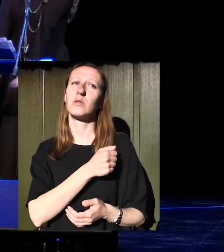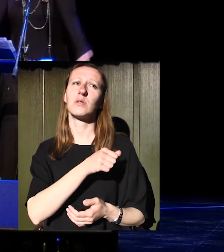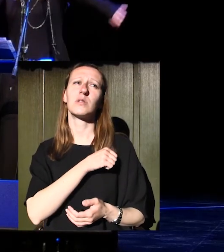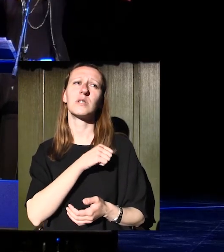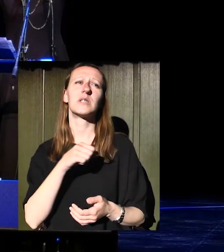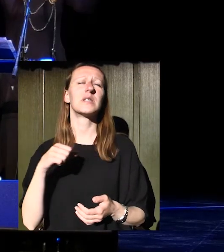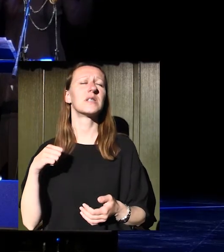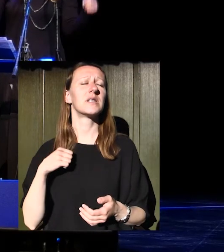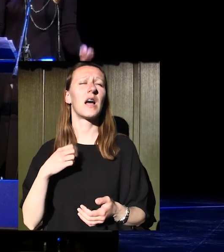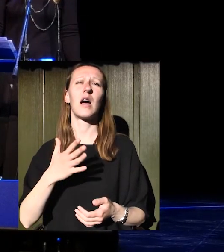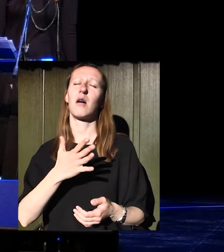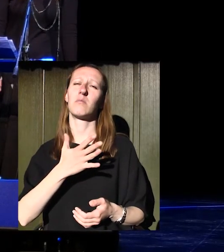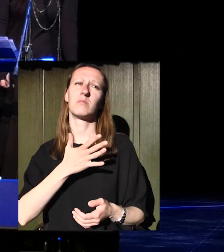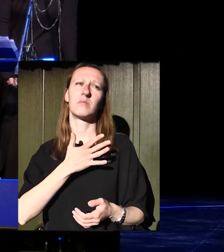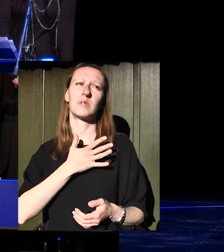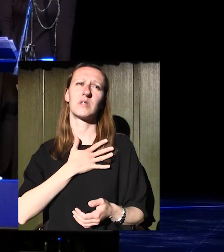sam